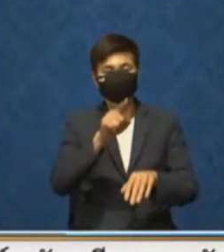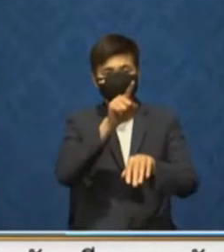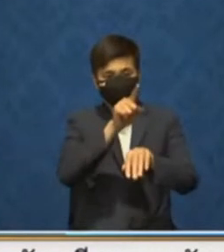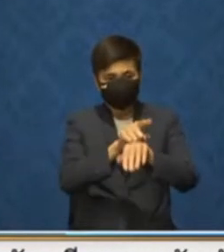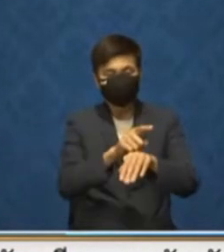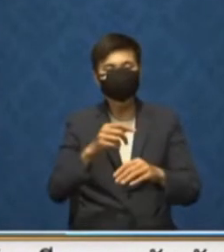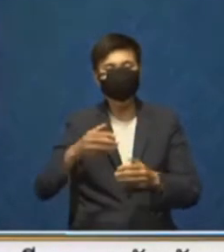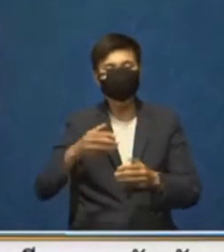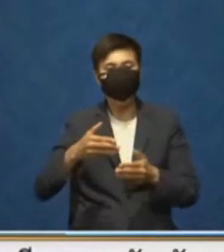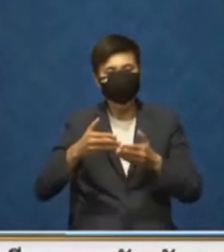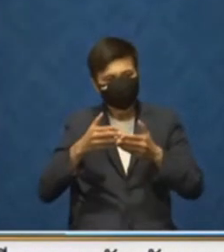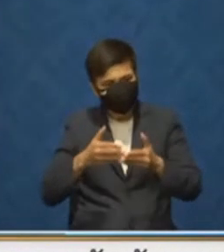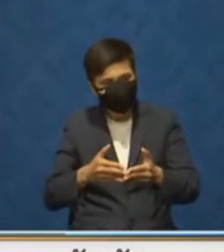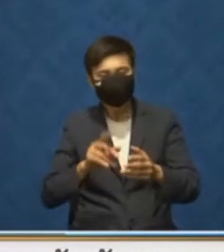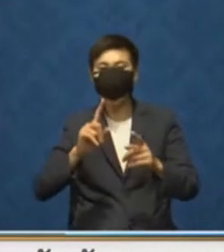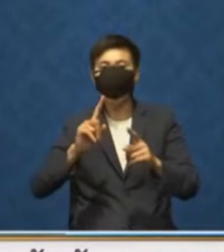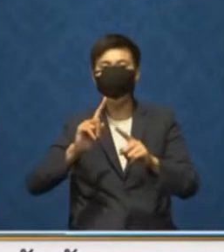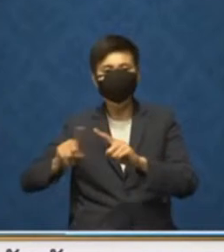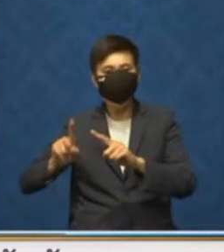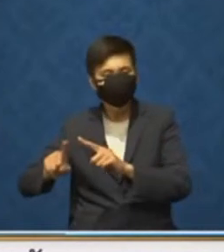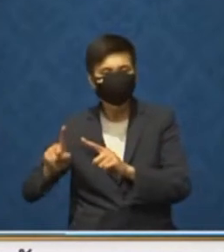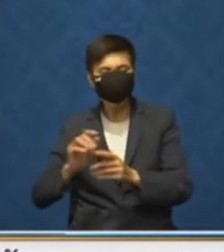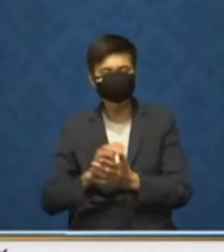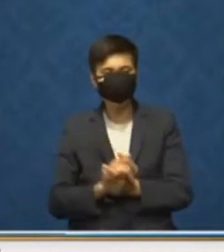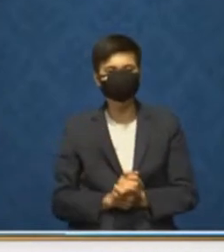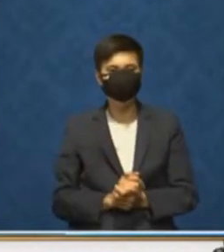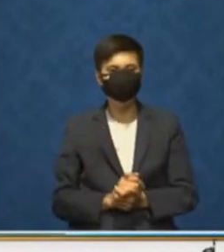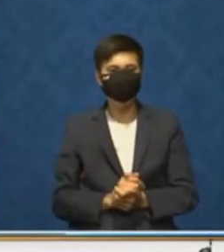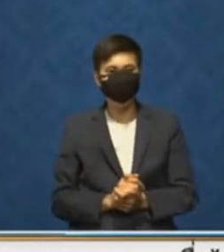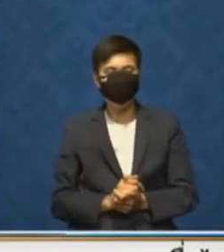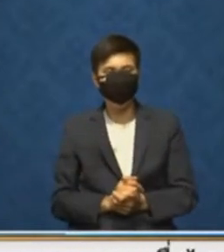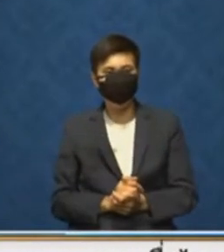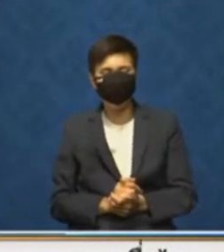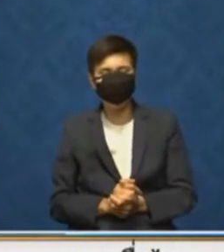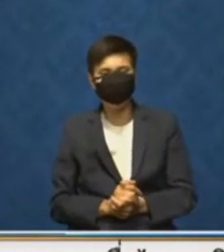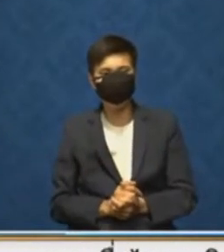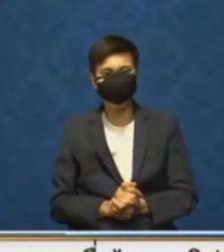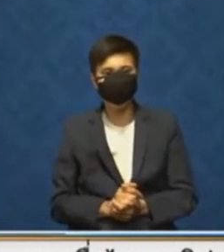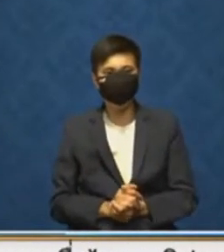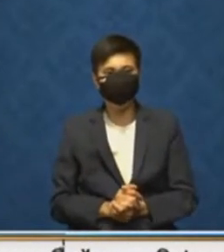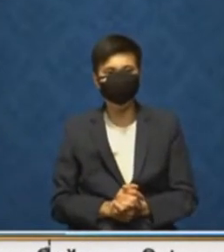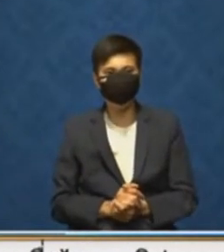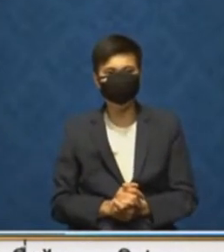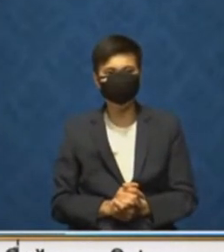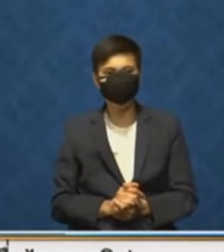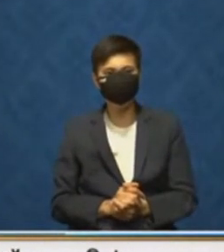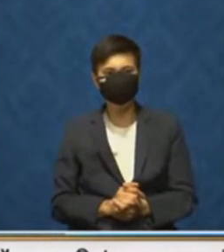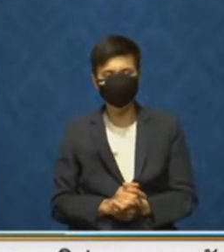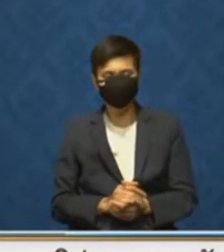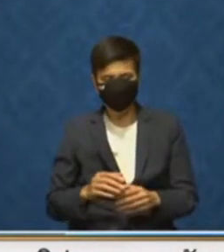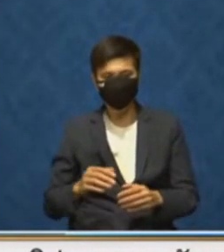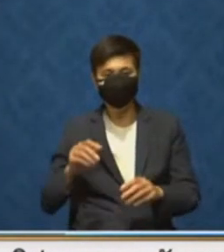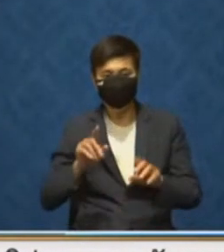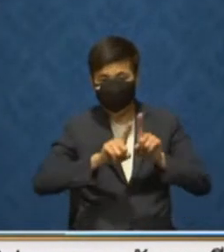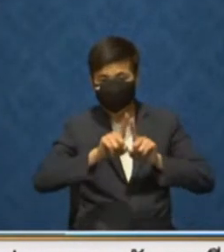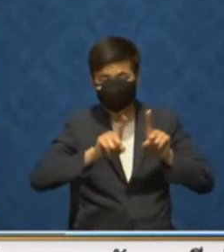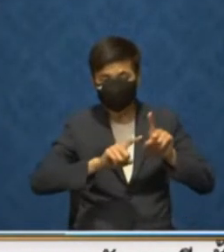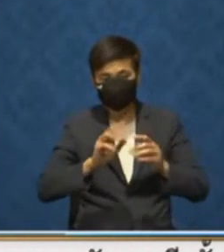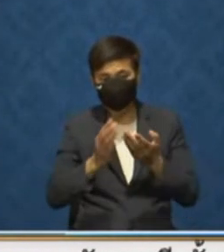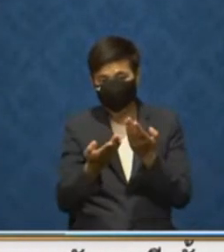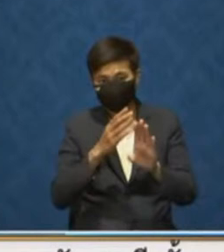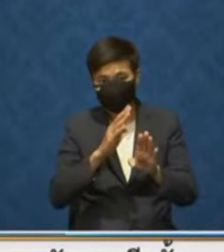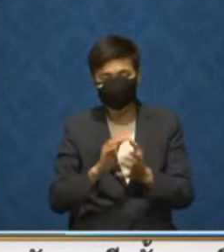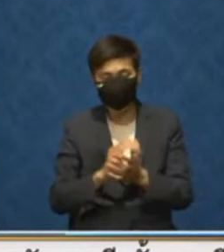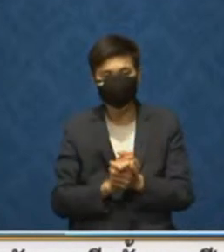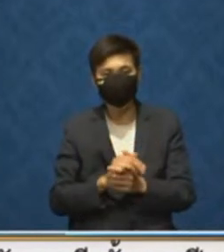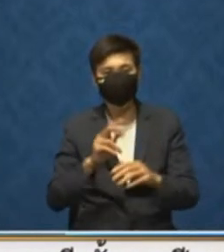เมื่อนำงบประมาณนะครับเขากระทรวงพัฒนาสังคมและความมั่นคงของมนุษย์เปรียบเทียบกับงบกระทรวง